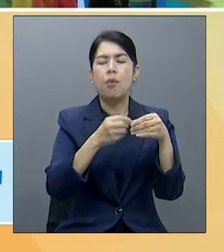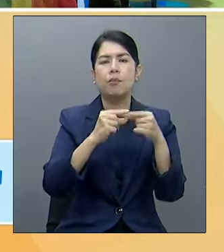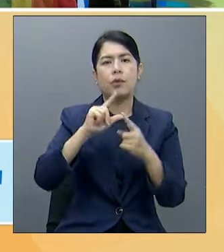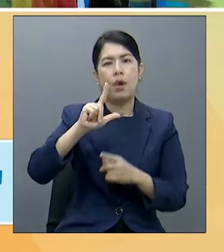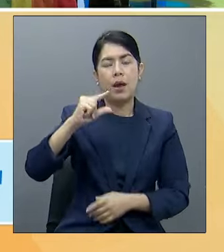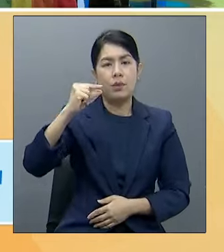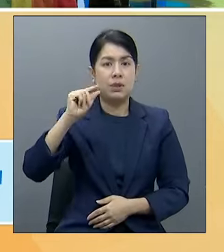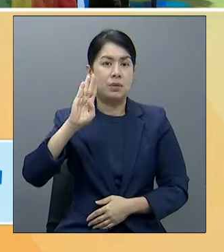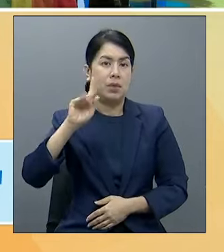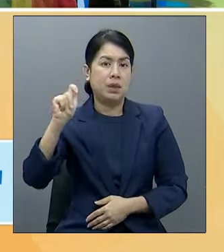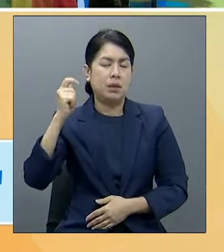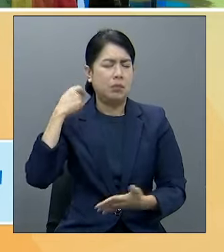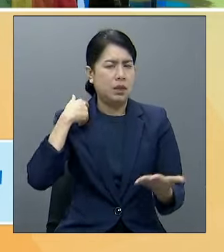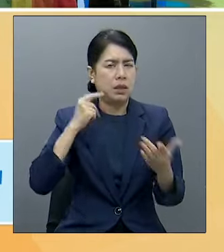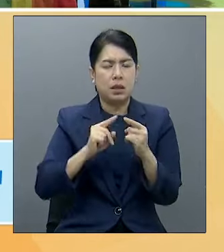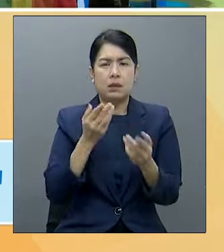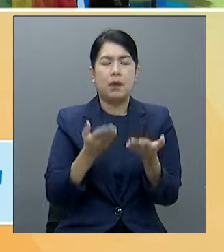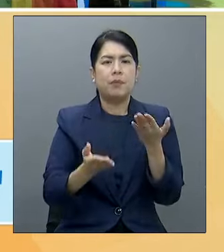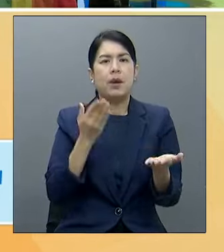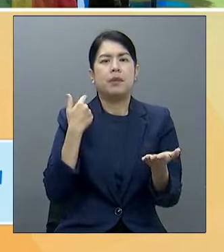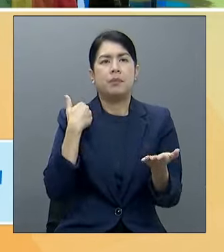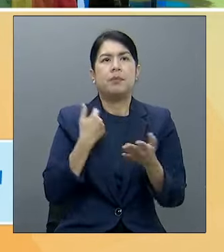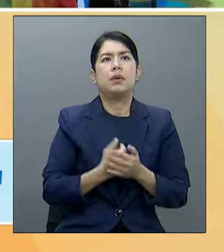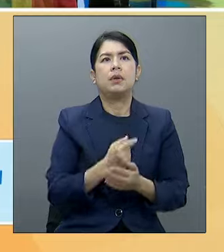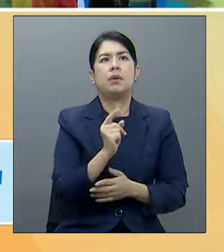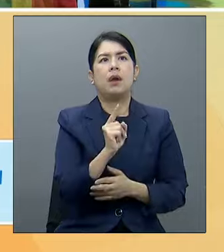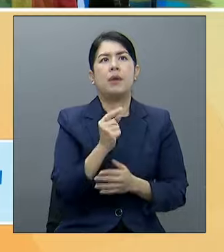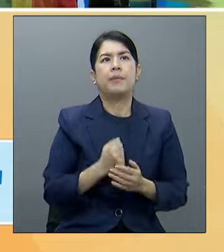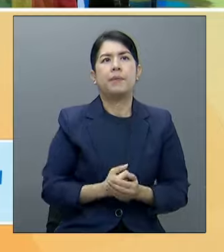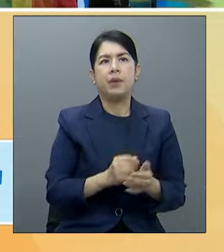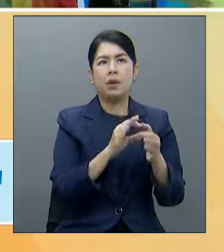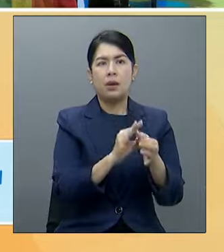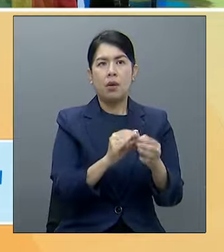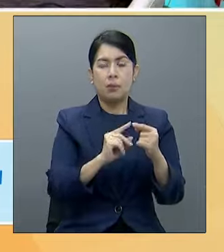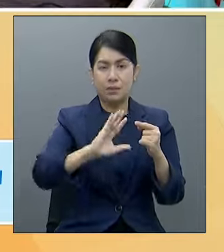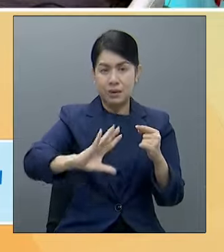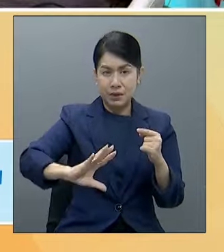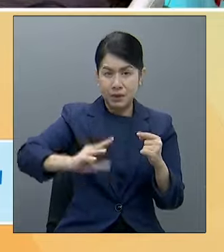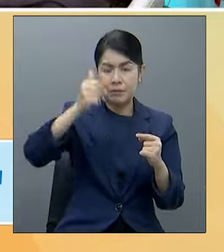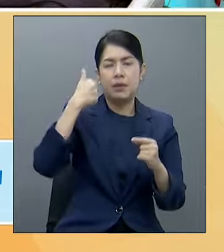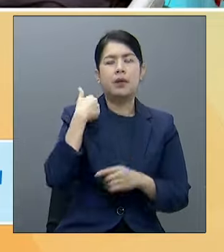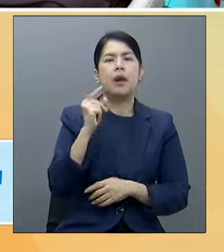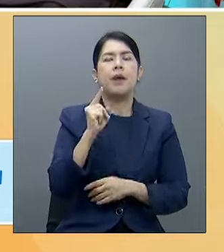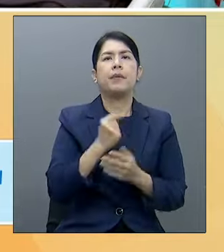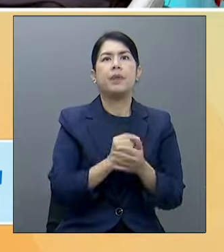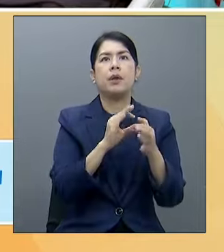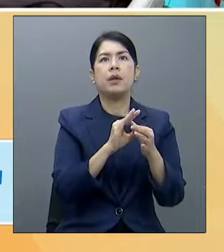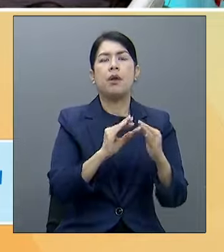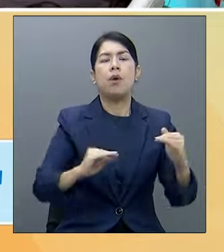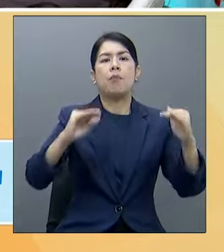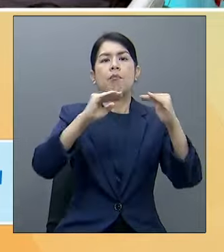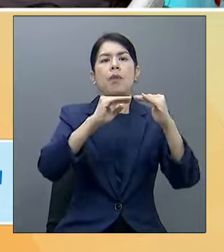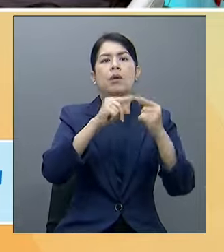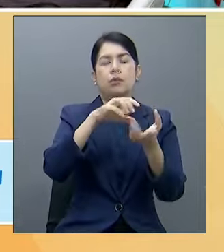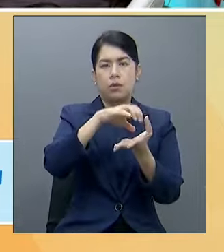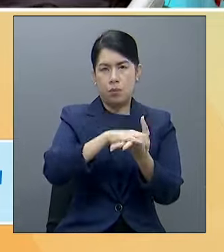LGBTQIAN+ ทั้งหมดนี้มันกำลังจะเกิดขึ้นมีเขาเรียกว่าแนวโน้มที่ดีอย่างไรบ้างไหมคะ จริงๆสมรสเท่าเทียมเนื่องจากพวกเรานั่งเป็นกรรมธิ